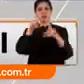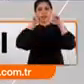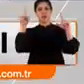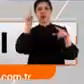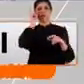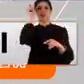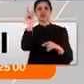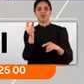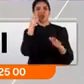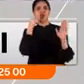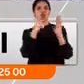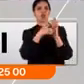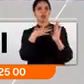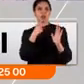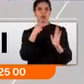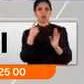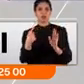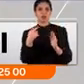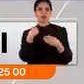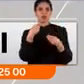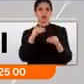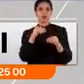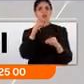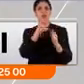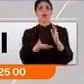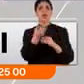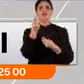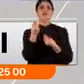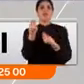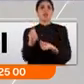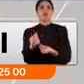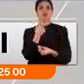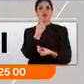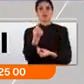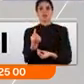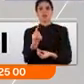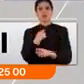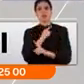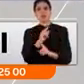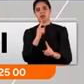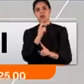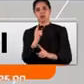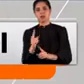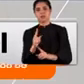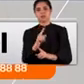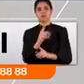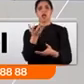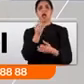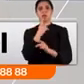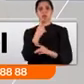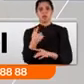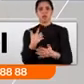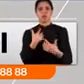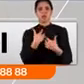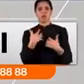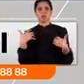birisine gösterebilir miyim dedi. Çünkü ben satacağım sana daha iyisini getireceğim gibi. Ben de hayır dedim. Sakın alma dedim.